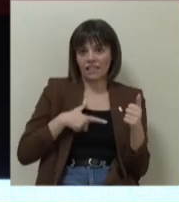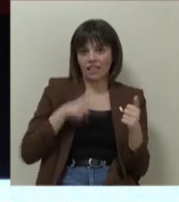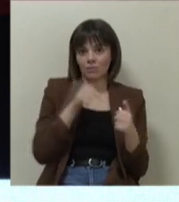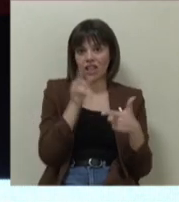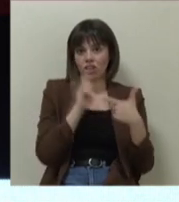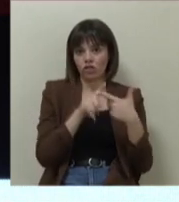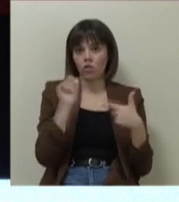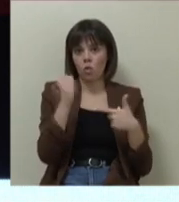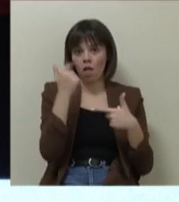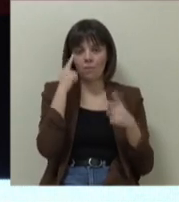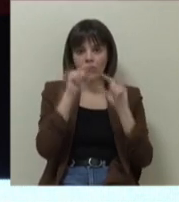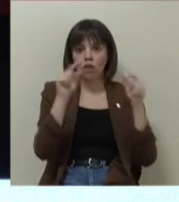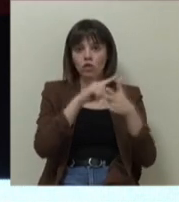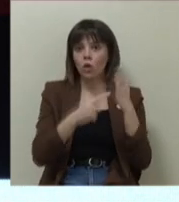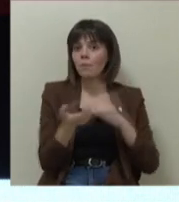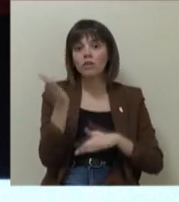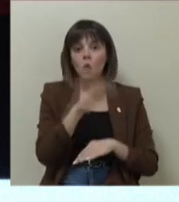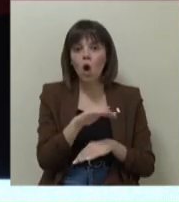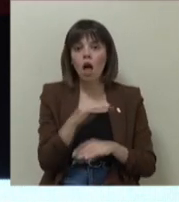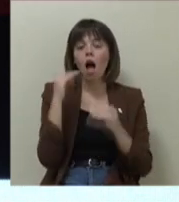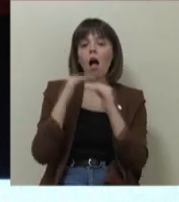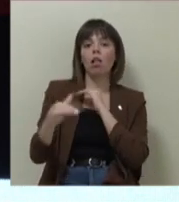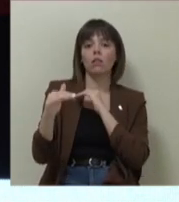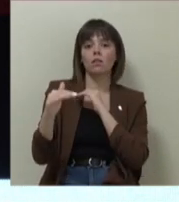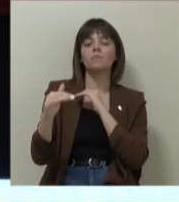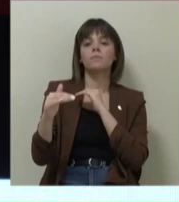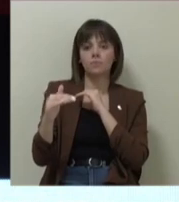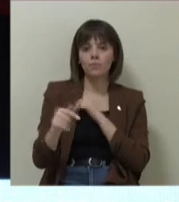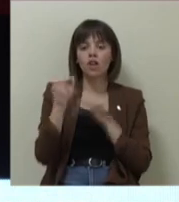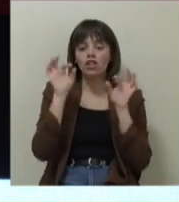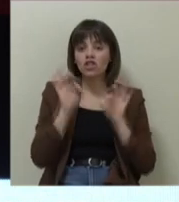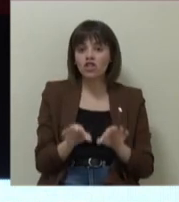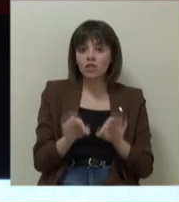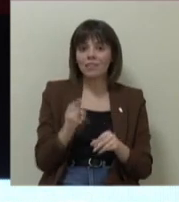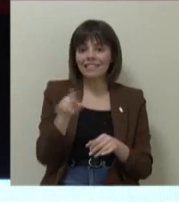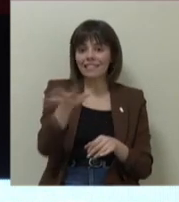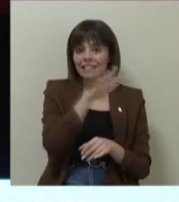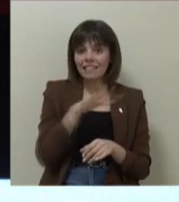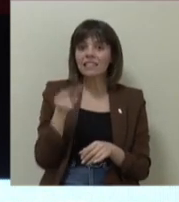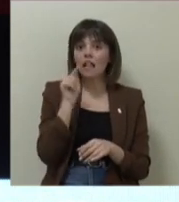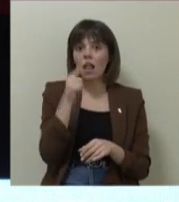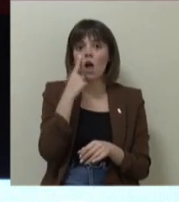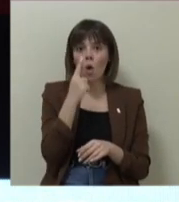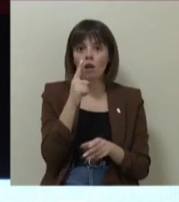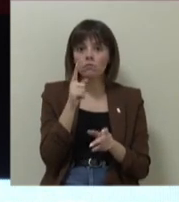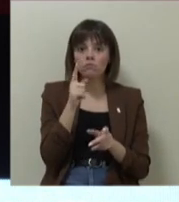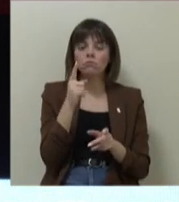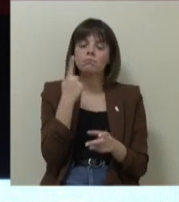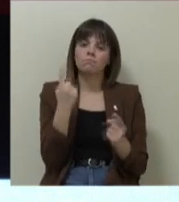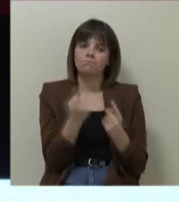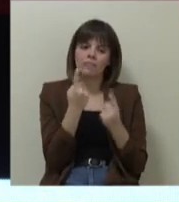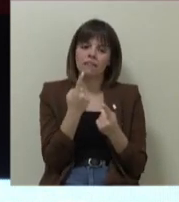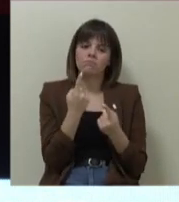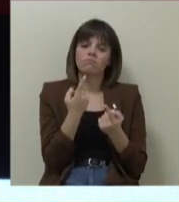İzmir'in ikinci bileşeni yönetimden sonra halk. Şimdi burada sizlere de serzenişte